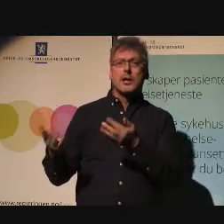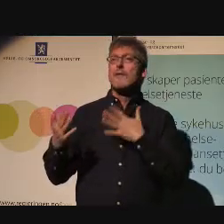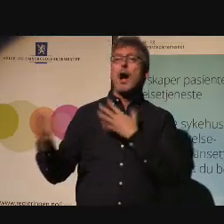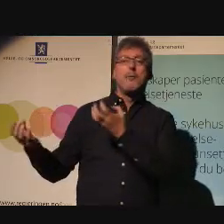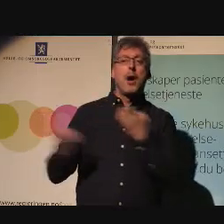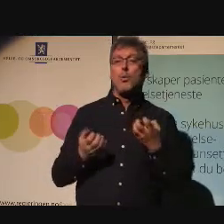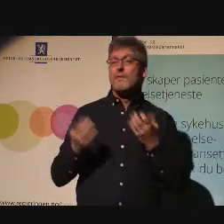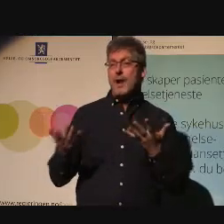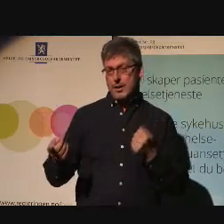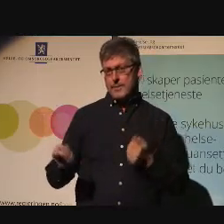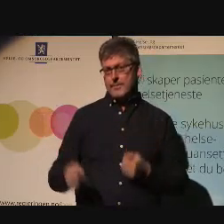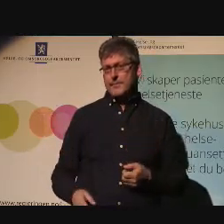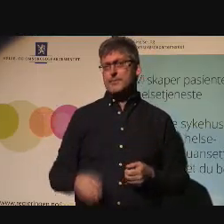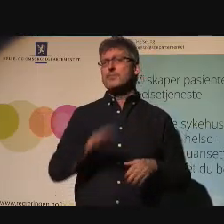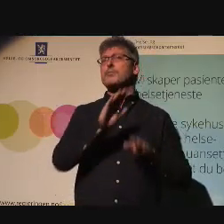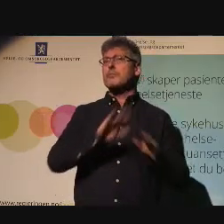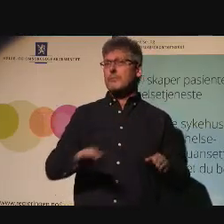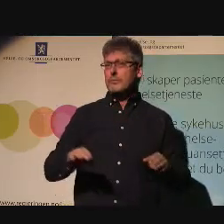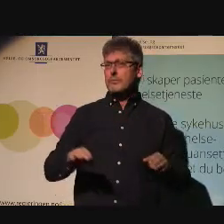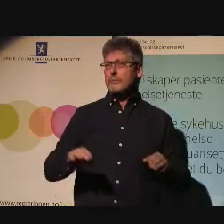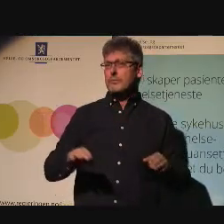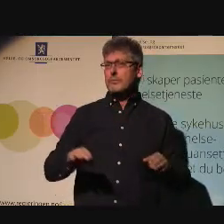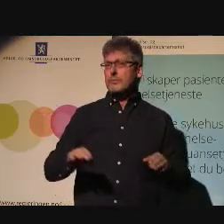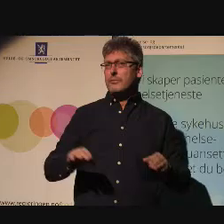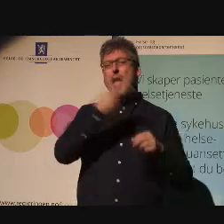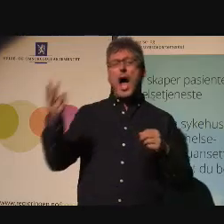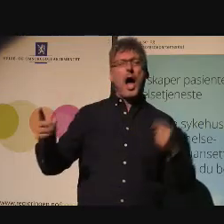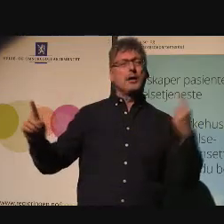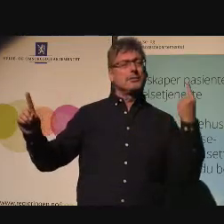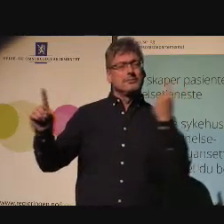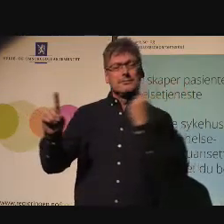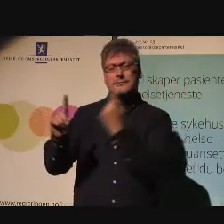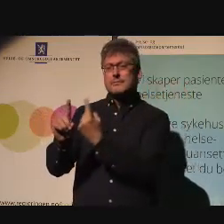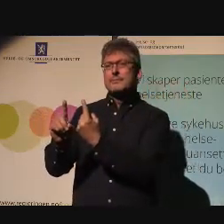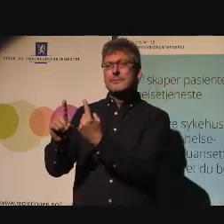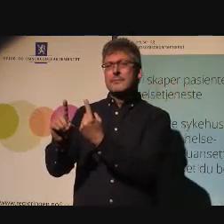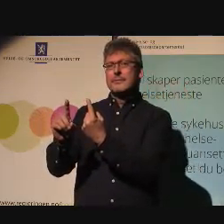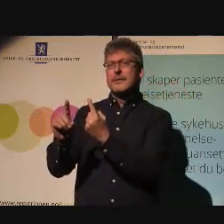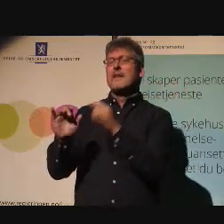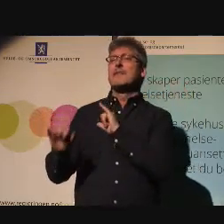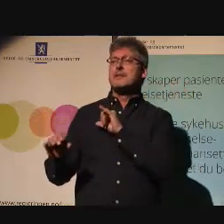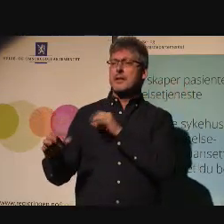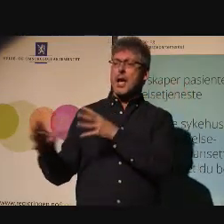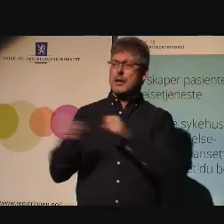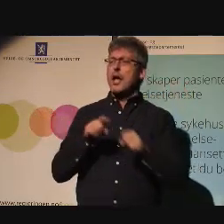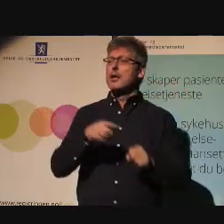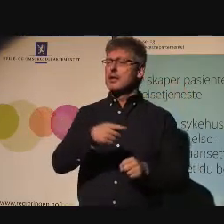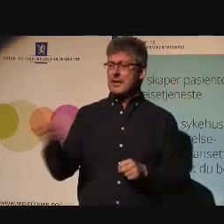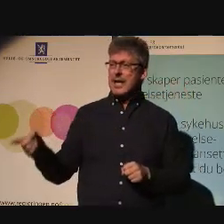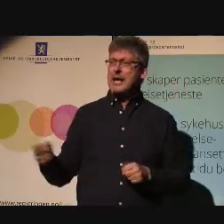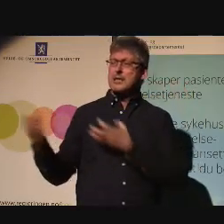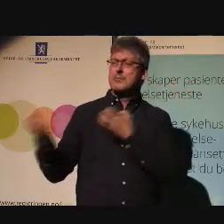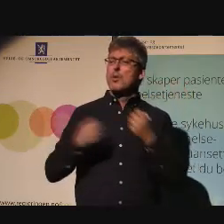Og barn trenger en annen tilnærming dersom vi skal ta deres behov på alvor. Barndommen den